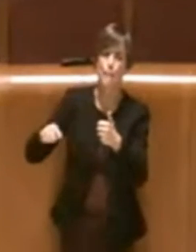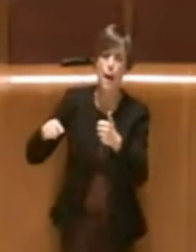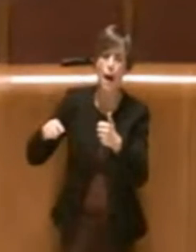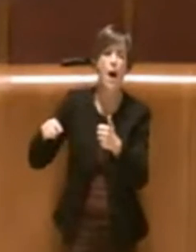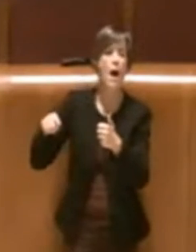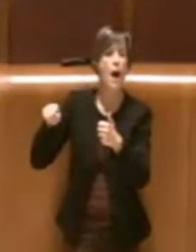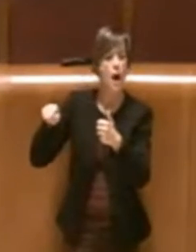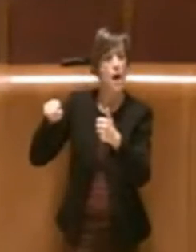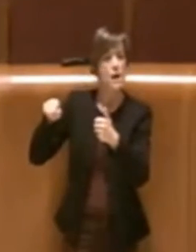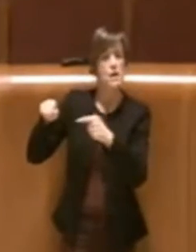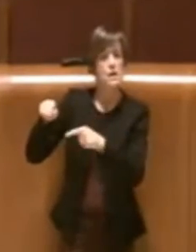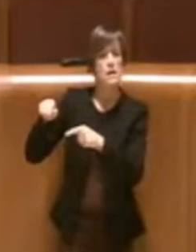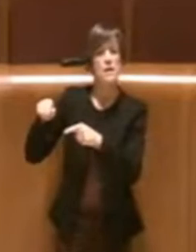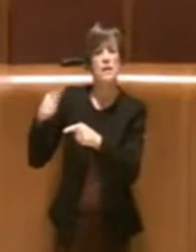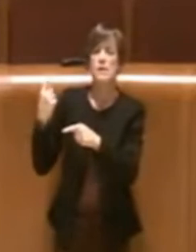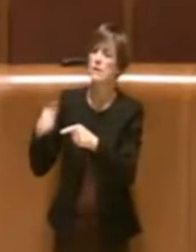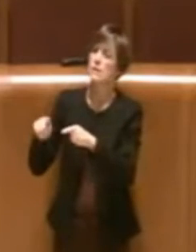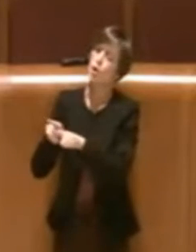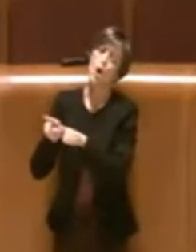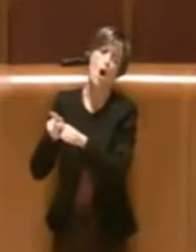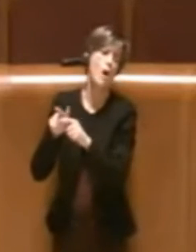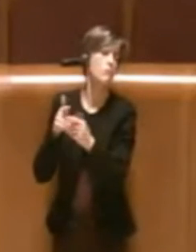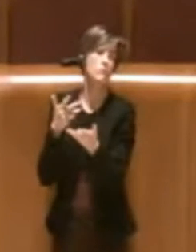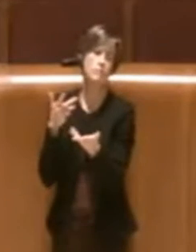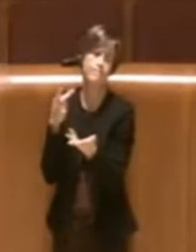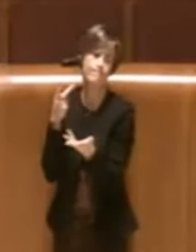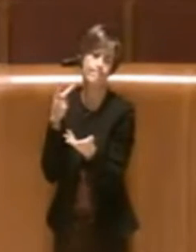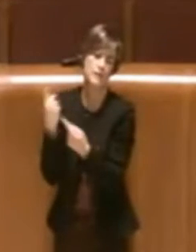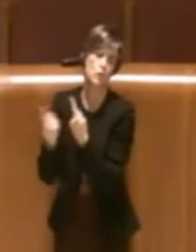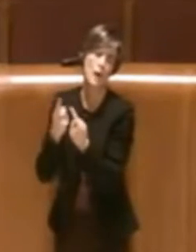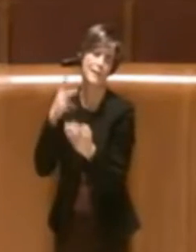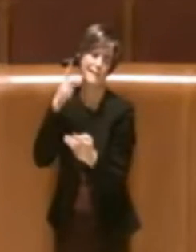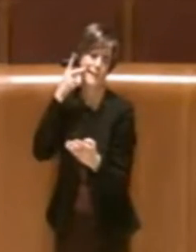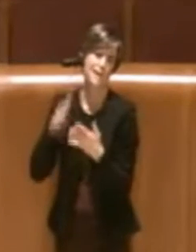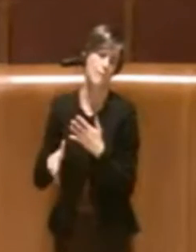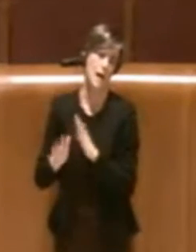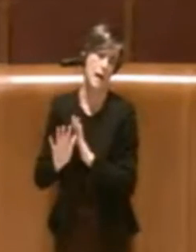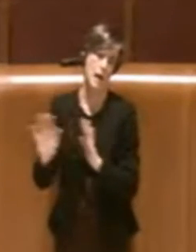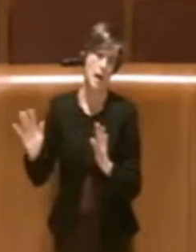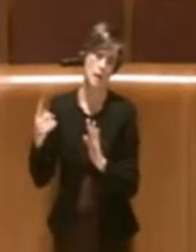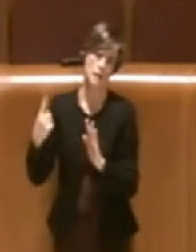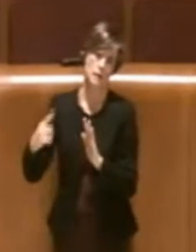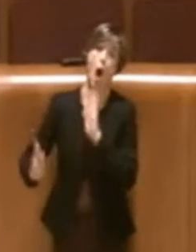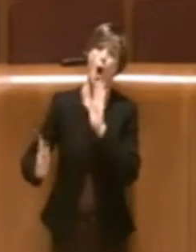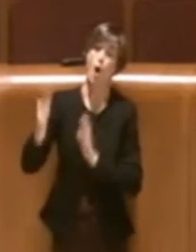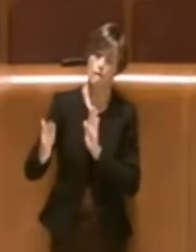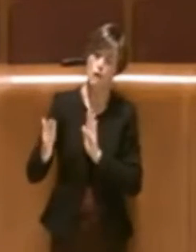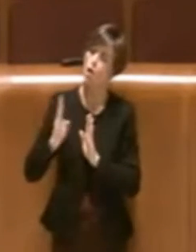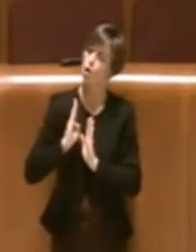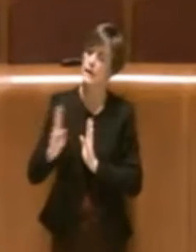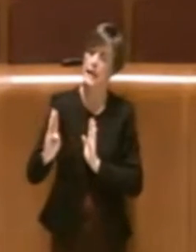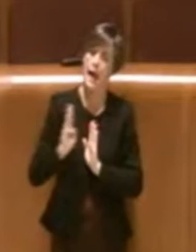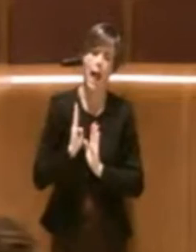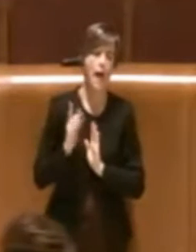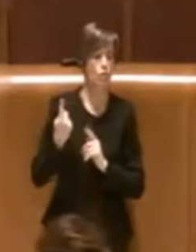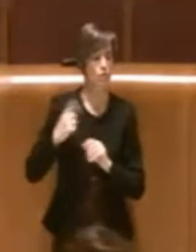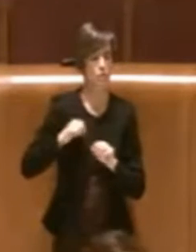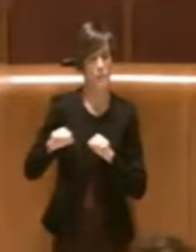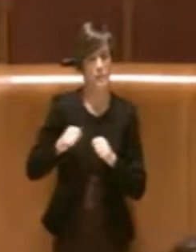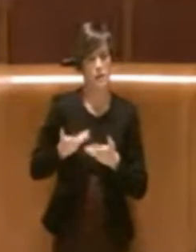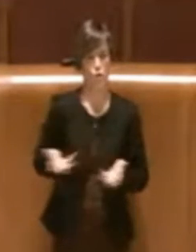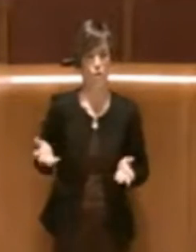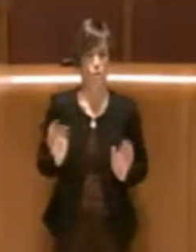in una situazione di assoluta trasparenza e confronto con la pubblica amministrazione. E lo